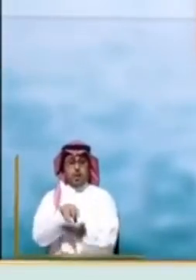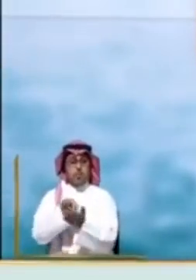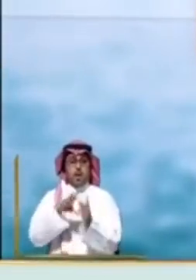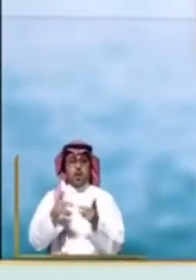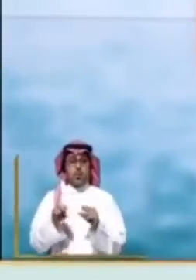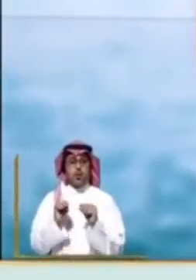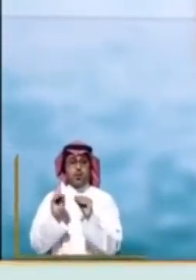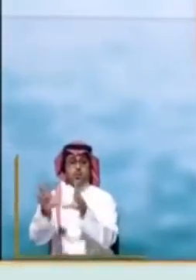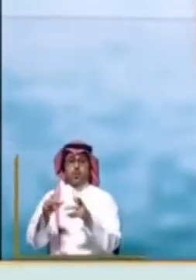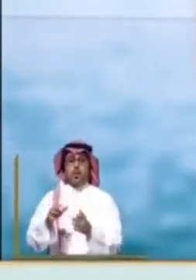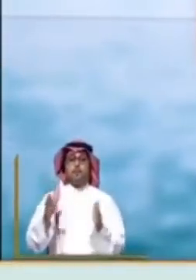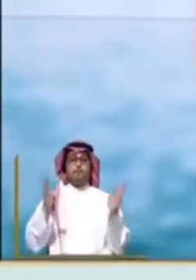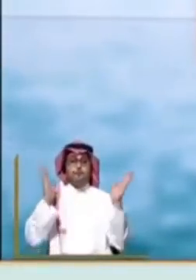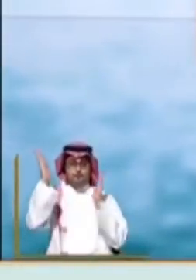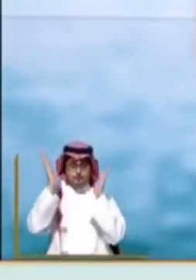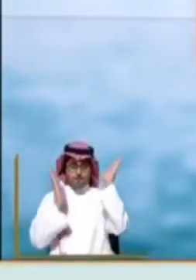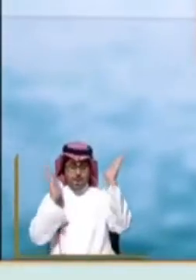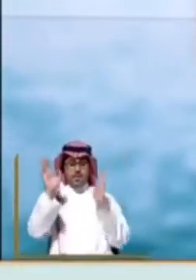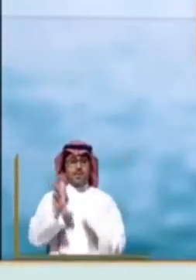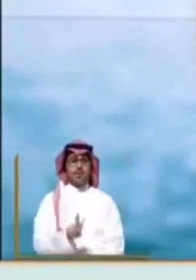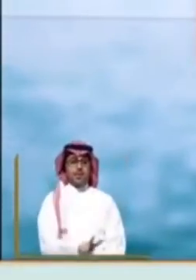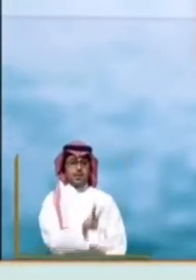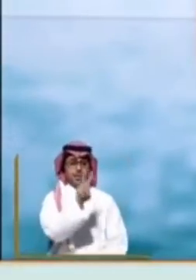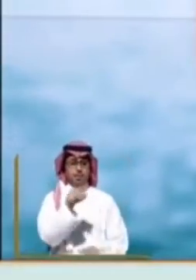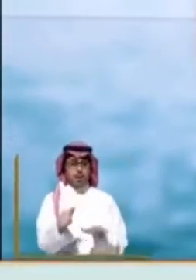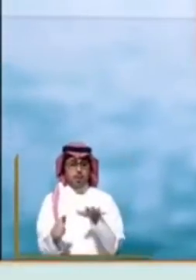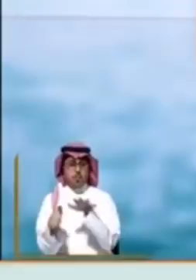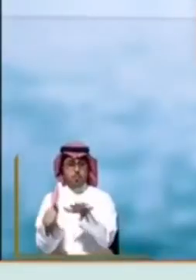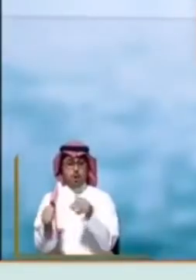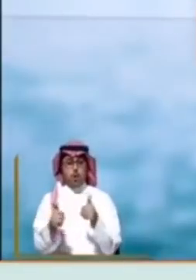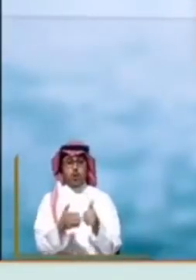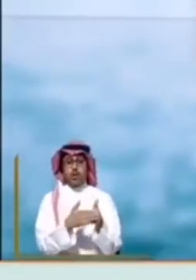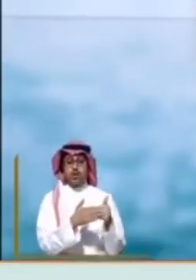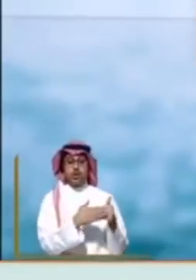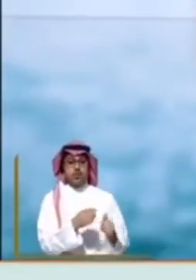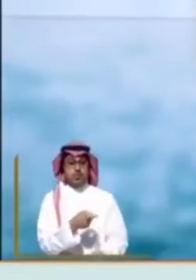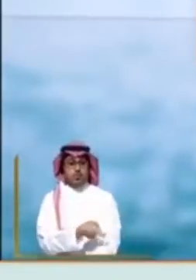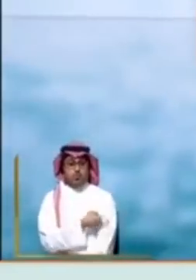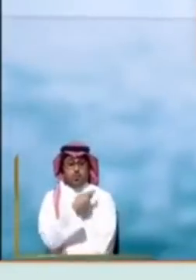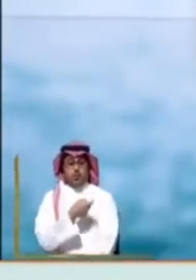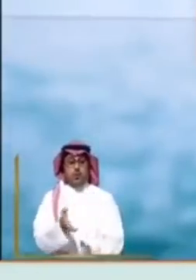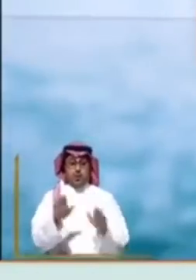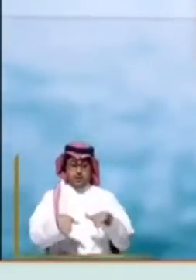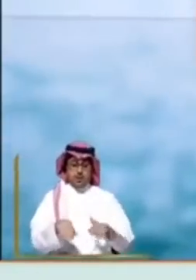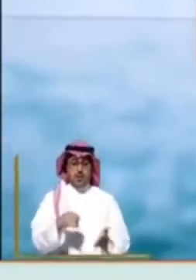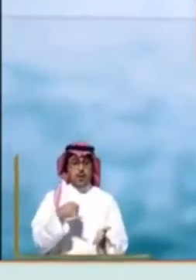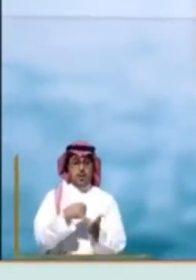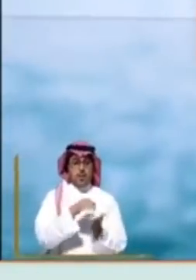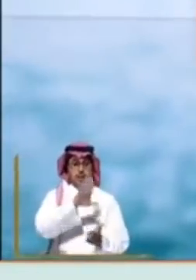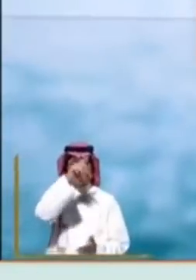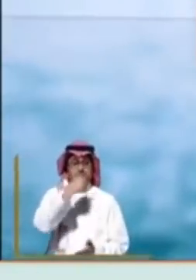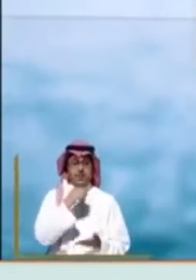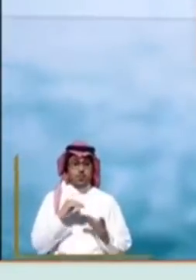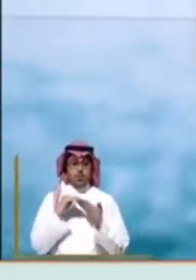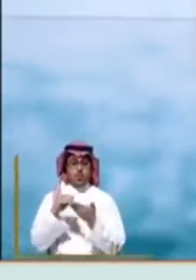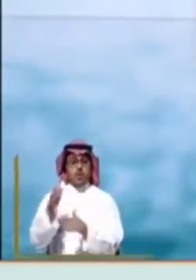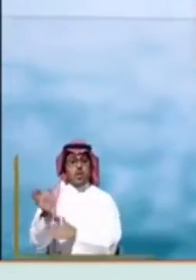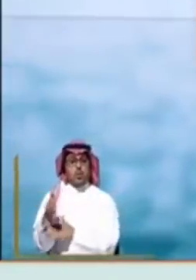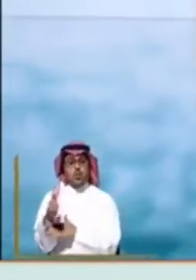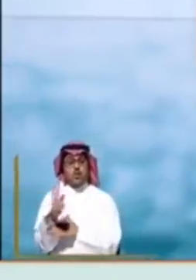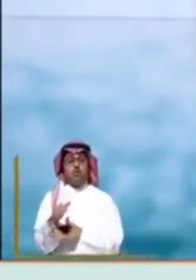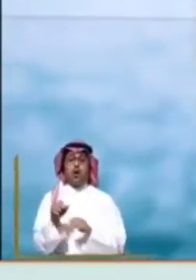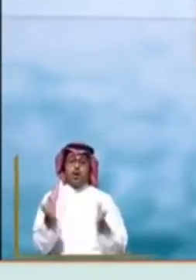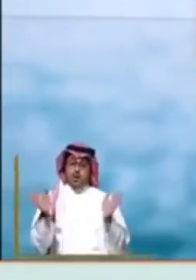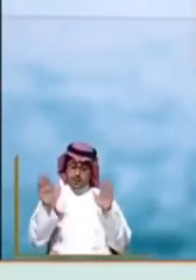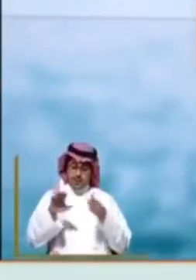ماليزيا والتي بلغت 7 ملايين وحدة طبية، كما تواصل الملحقية الدينية من جهتها جهودها لتقديم